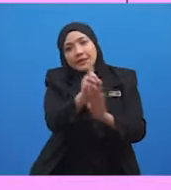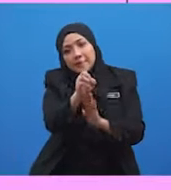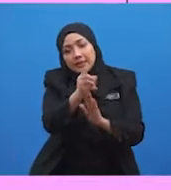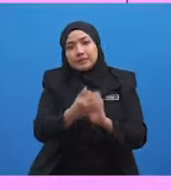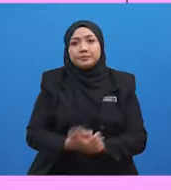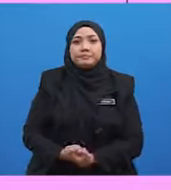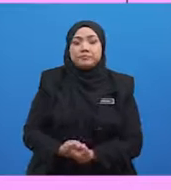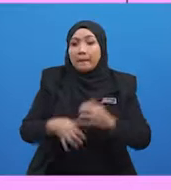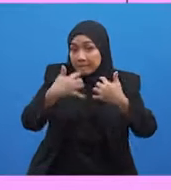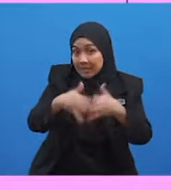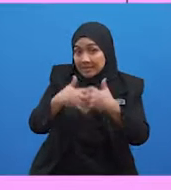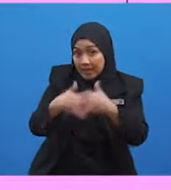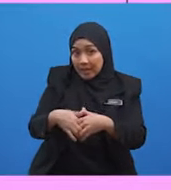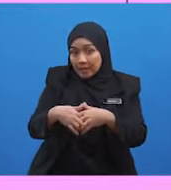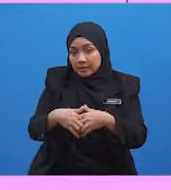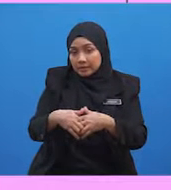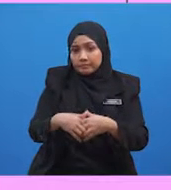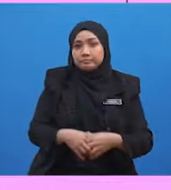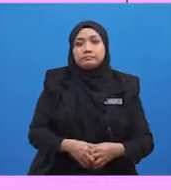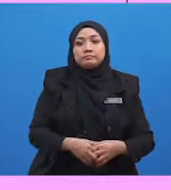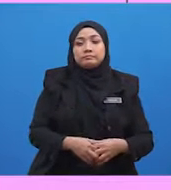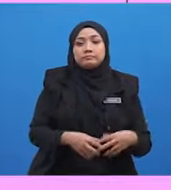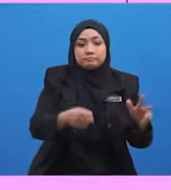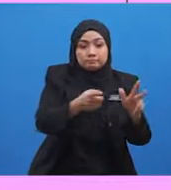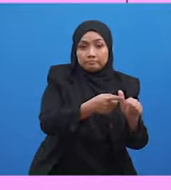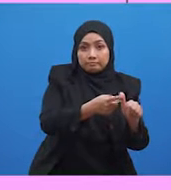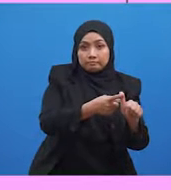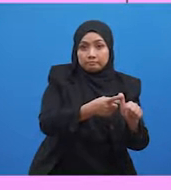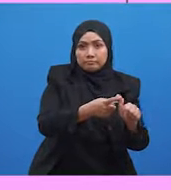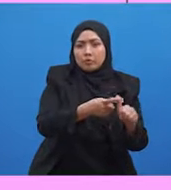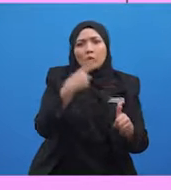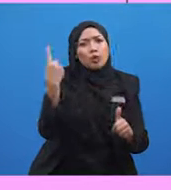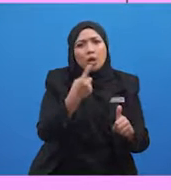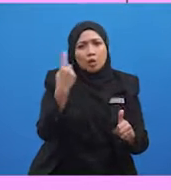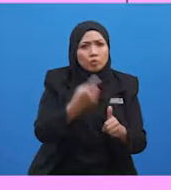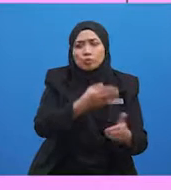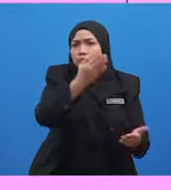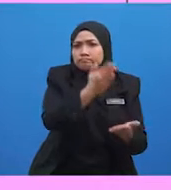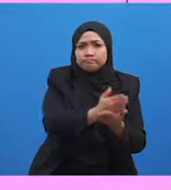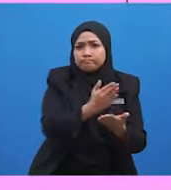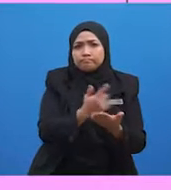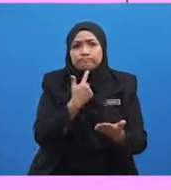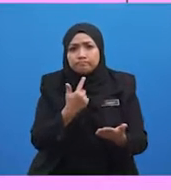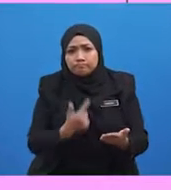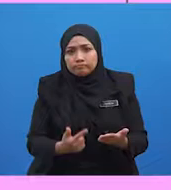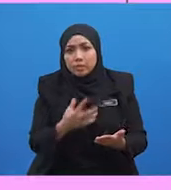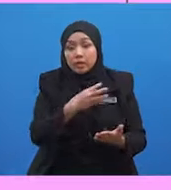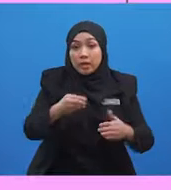sampingan mesin pula ialah mesin kerap tergendala dan penggunaan mesin lama.